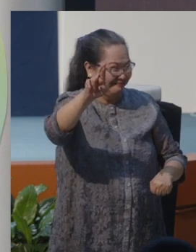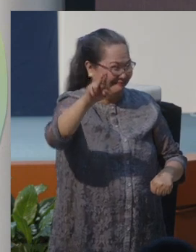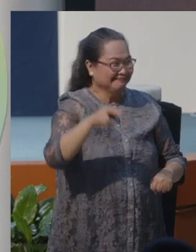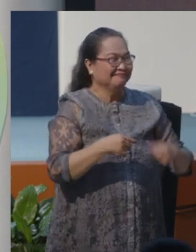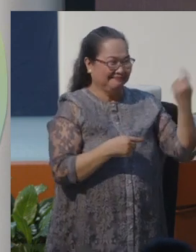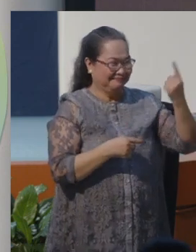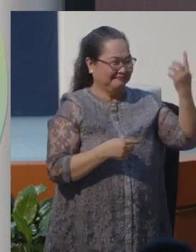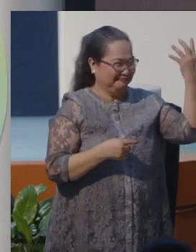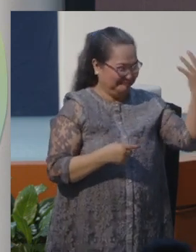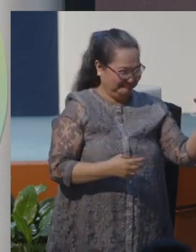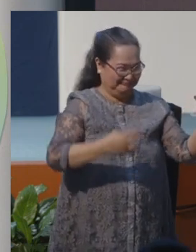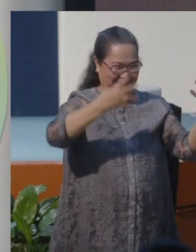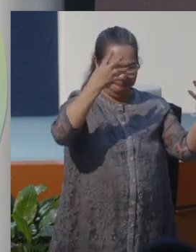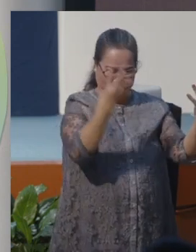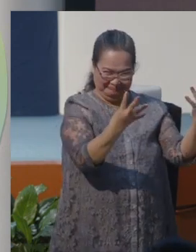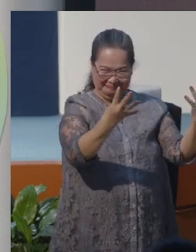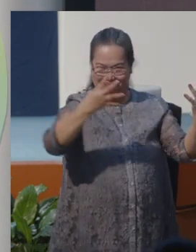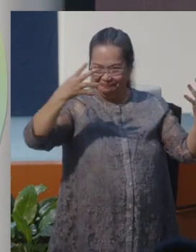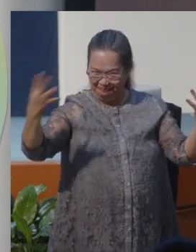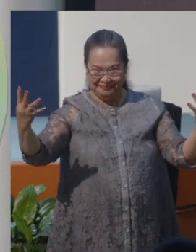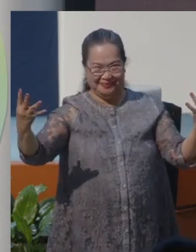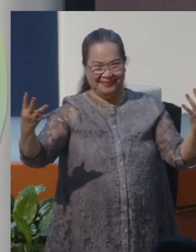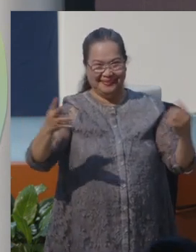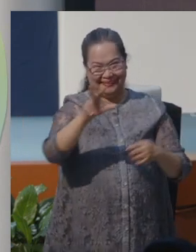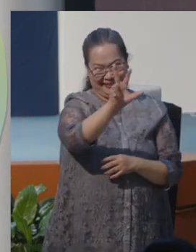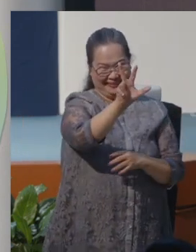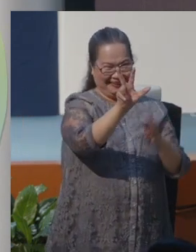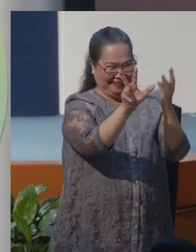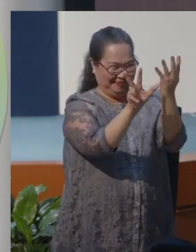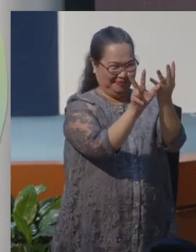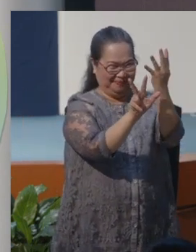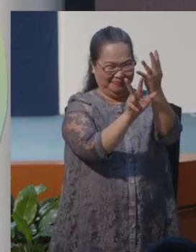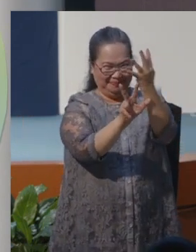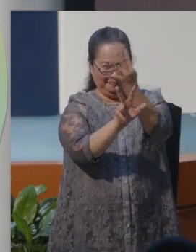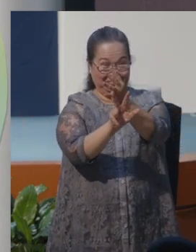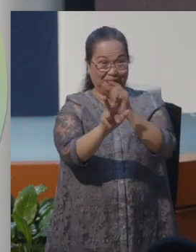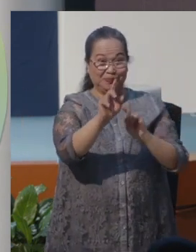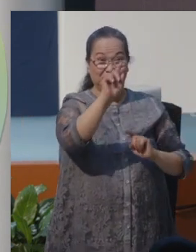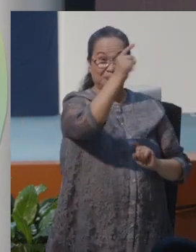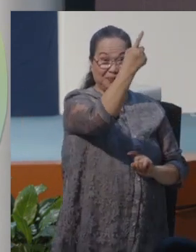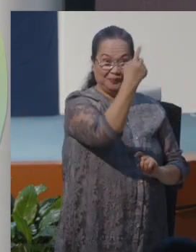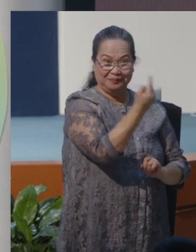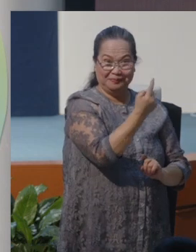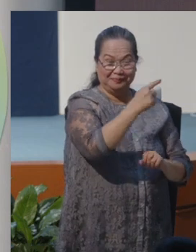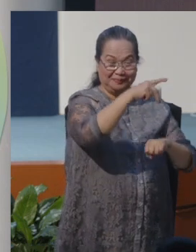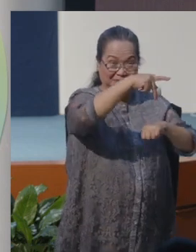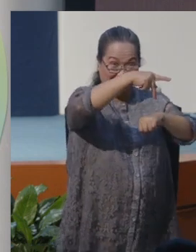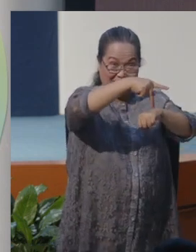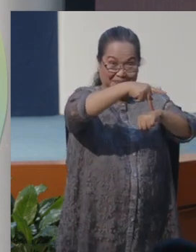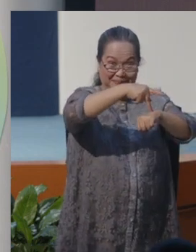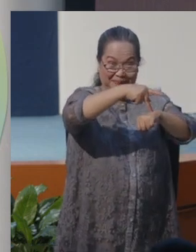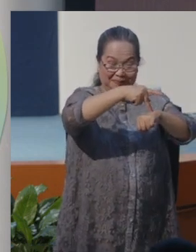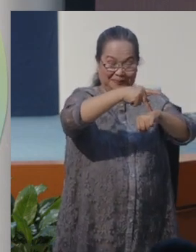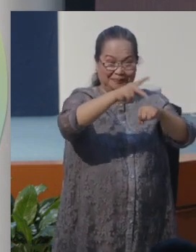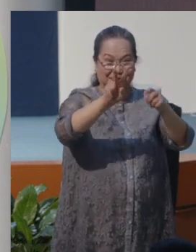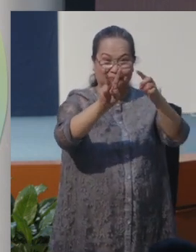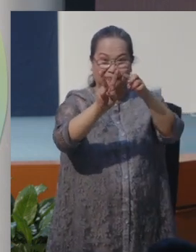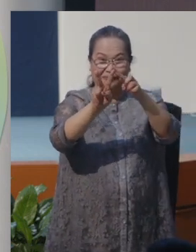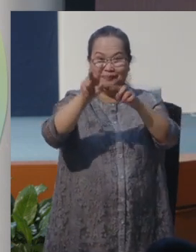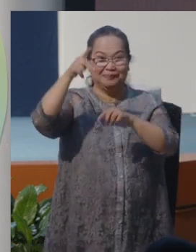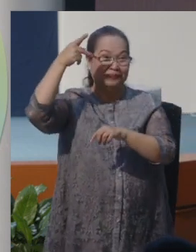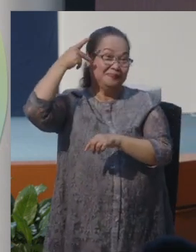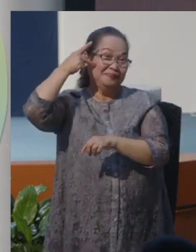3-4, groups of 4, yung 12. Siya palagi yung nasa first. Si Philip palagi nasa second group.